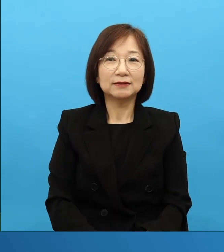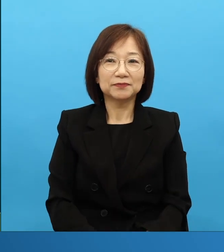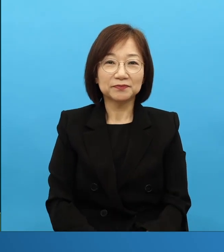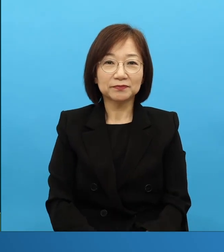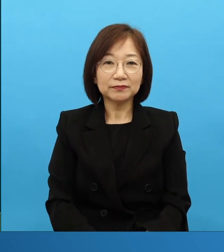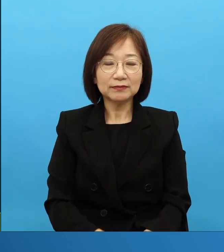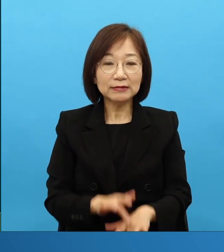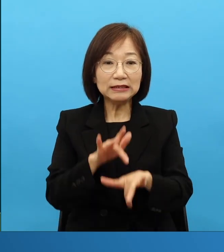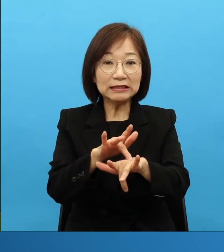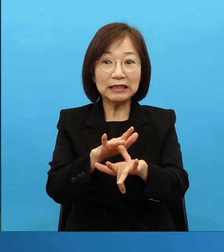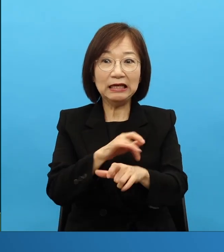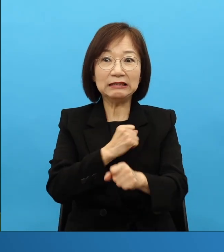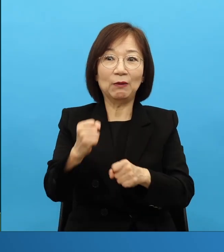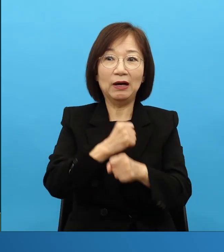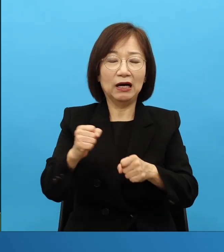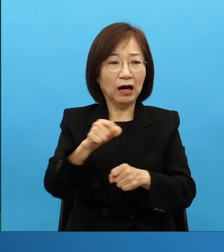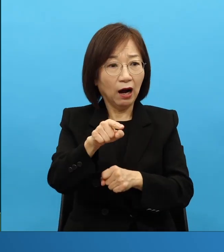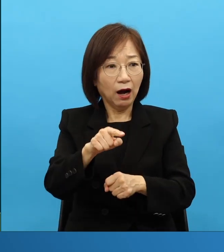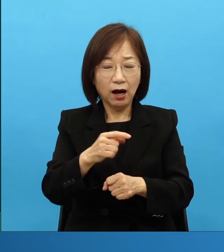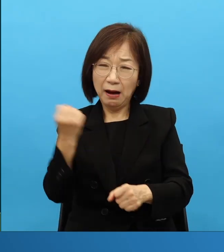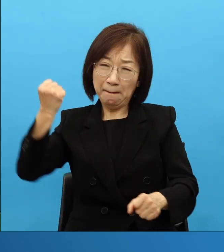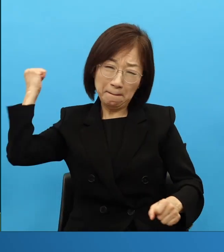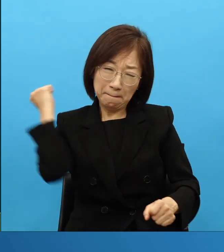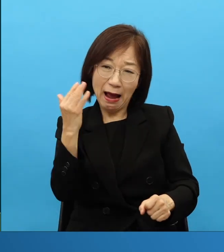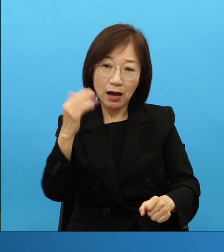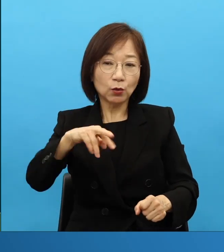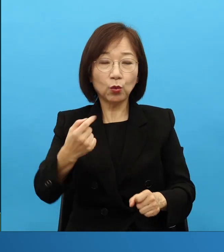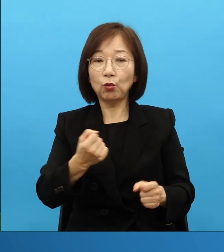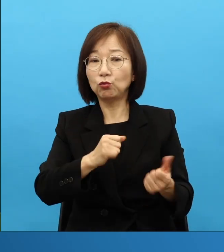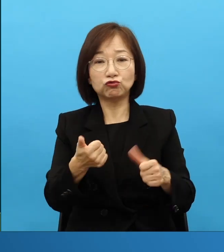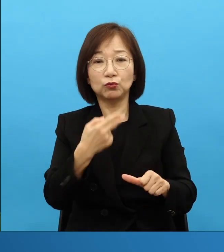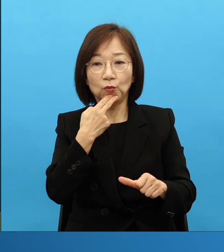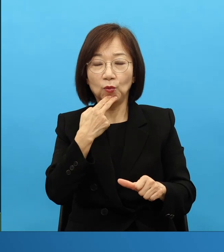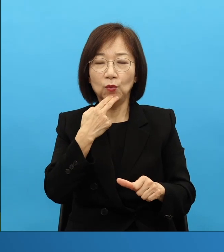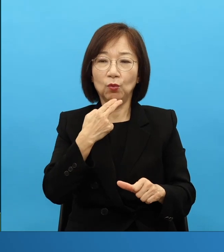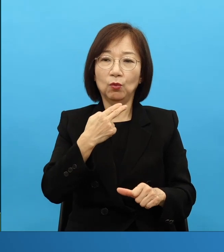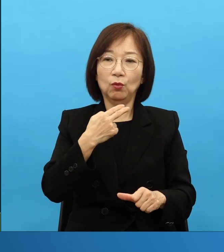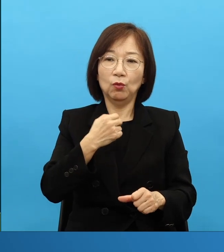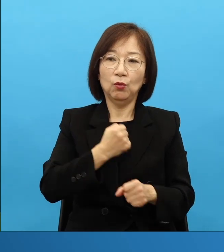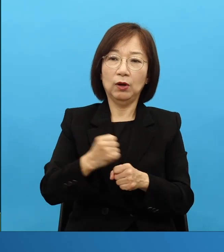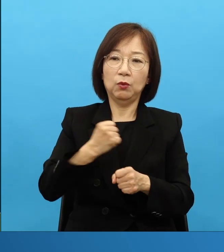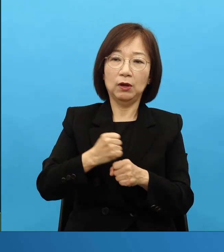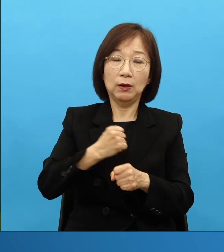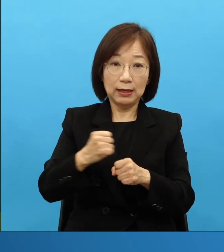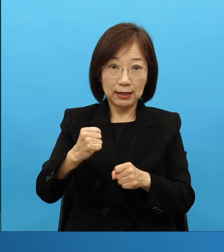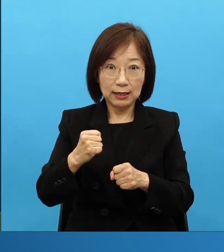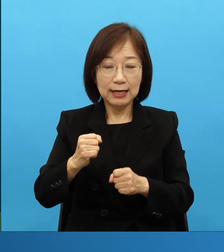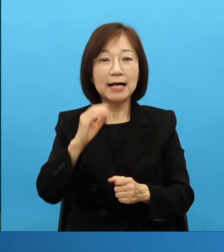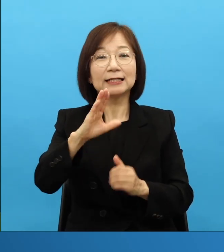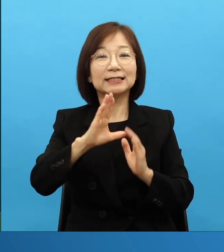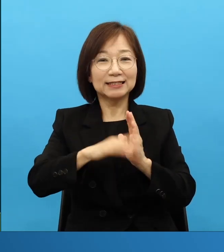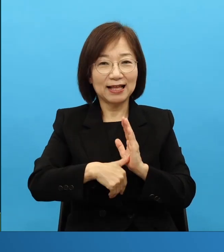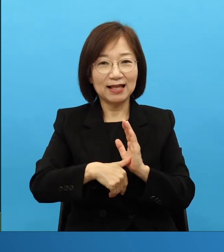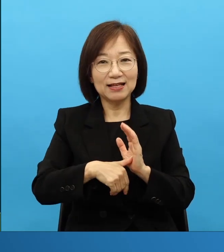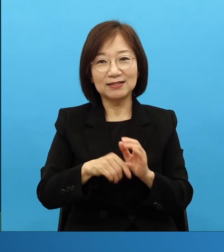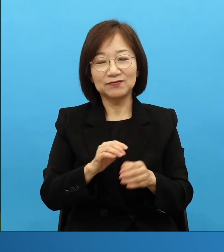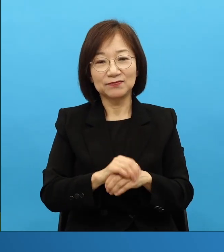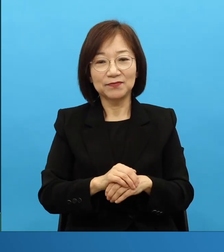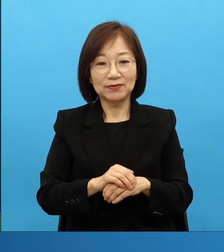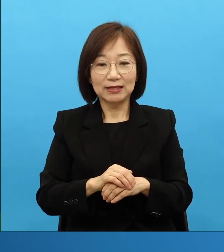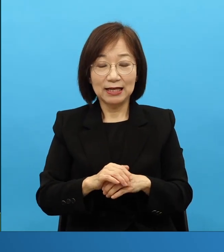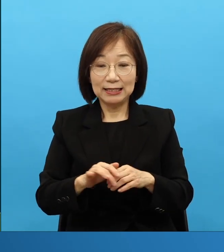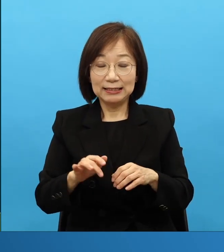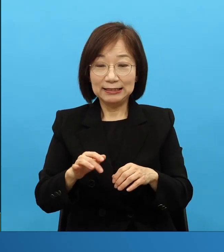당한 거지. In other words, Satan was had. 그때 이 기독徒는 그 칼을 사단의